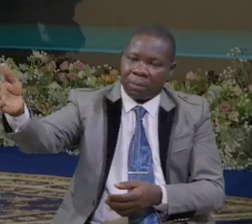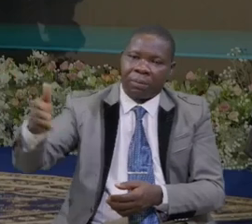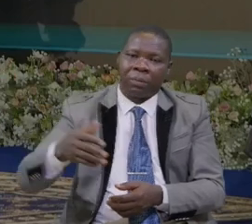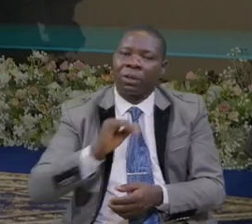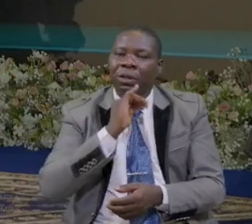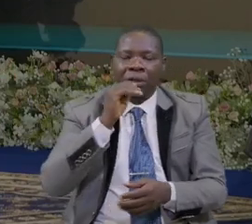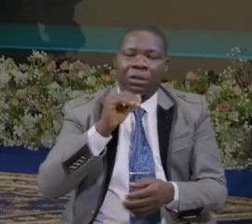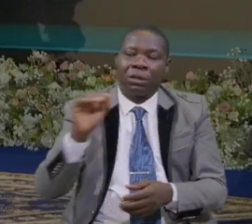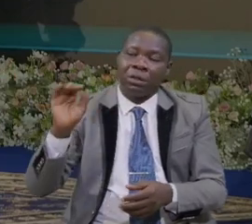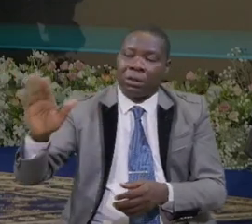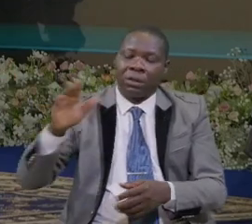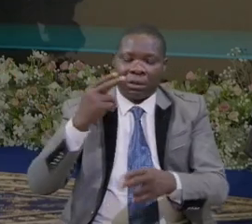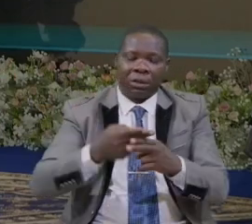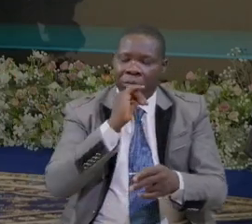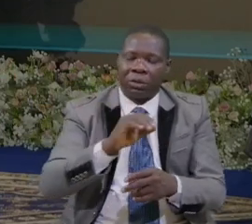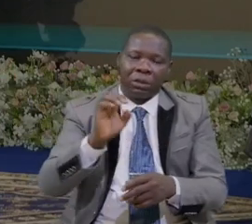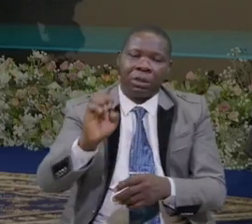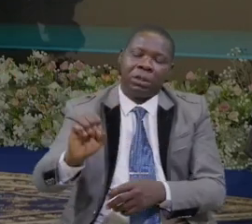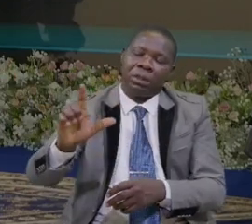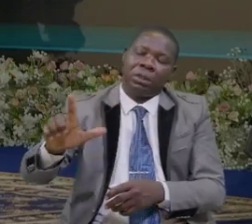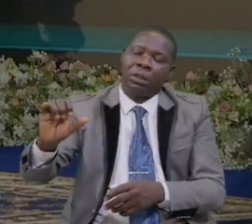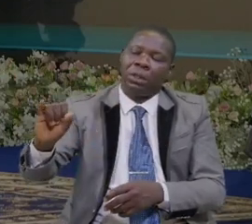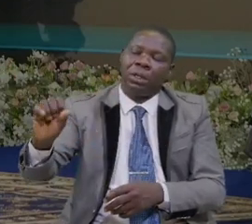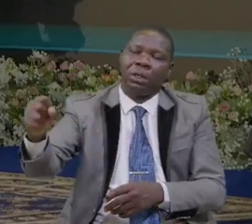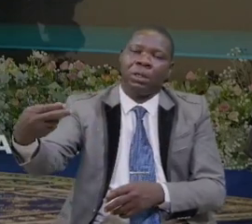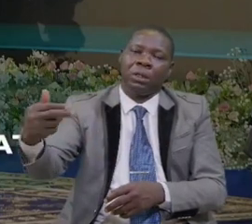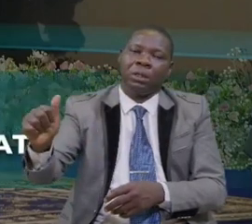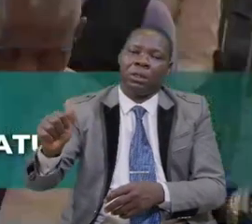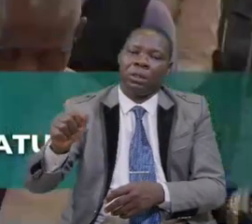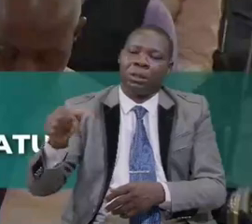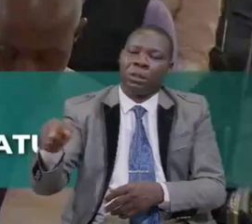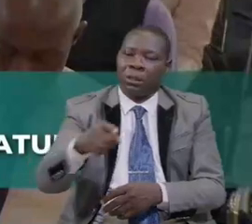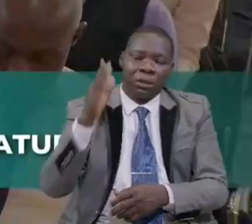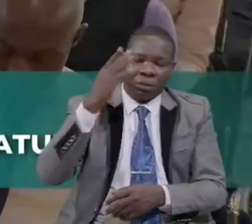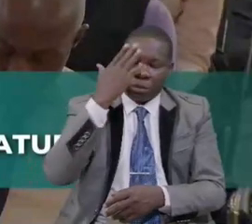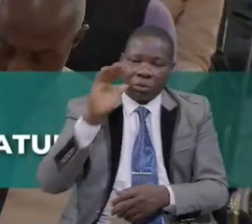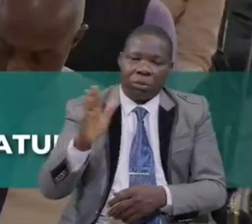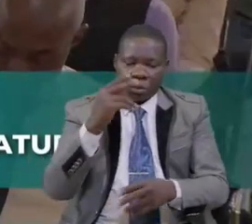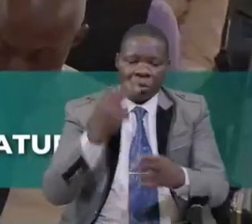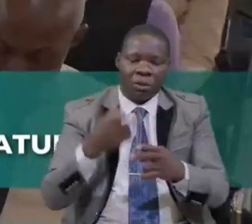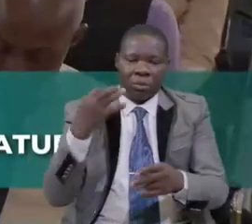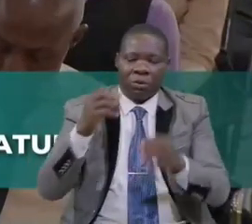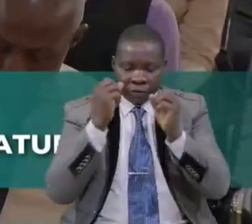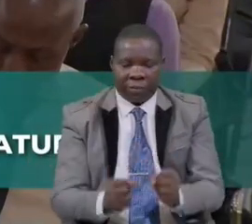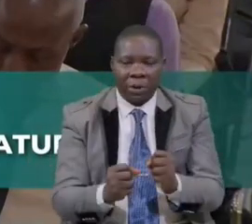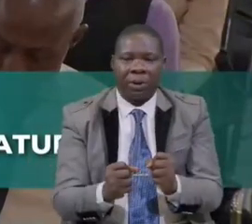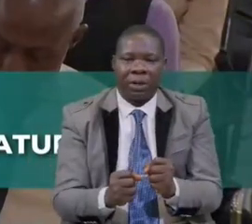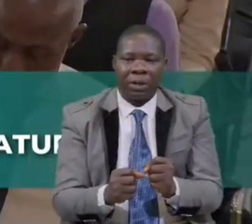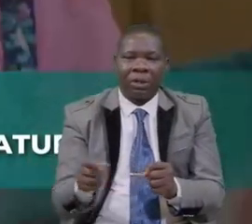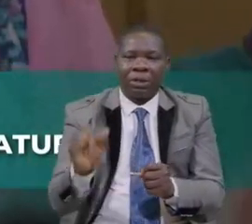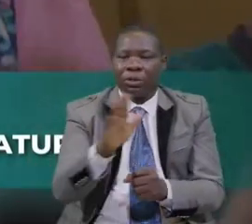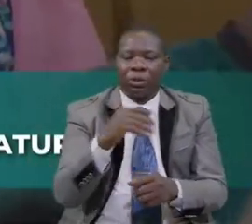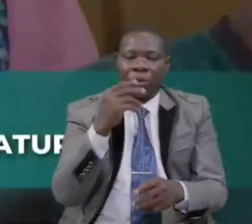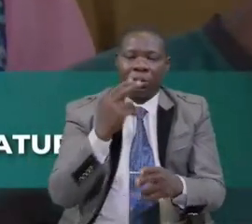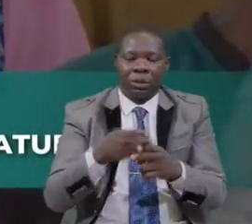est Élisée. Ils connaîtront ton nom pour la puissance, ton nom pour